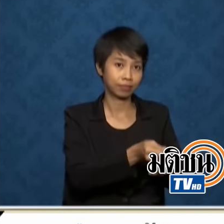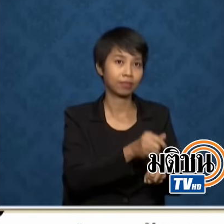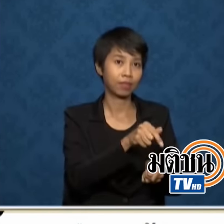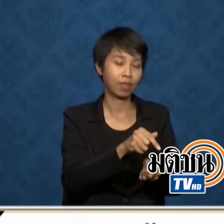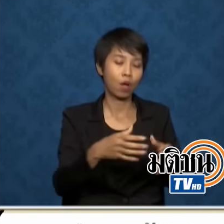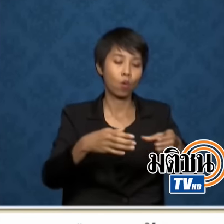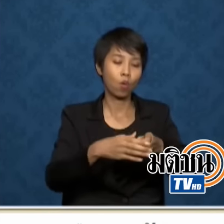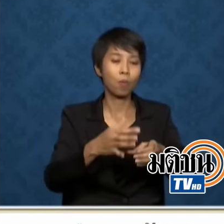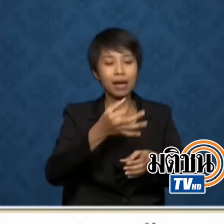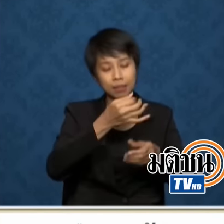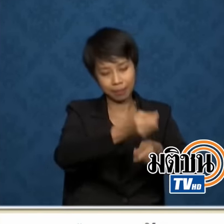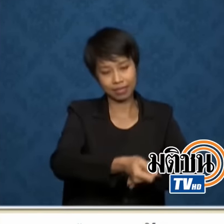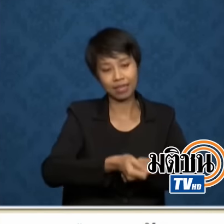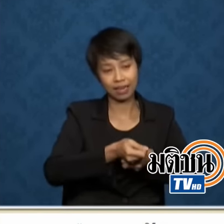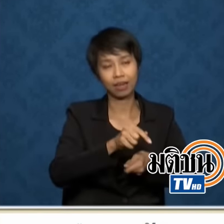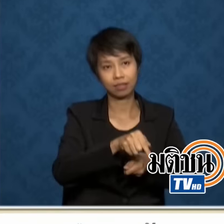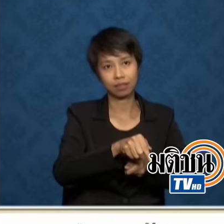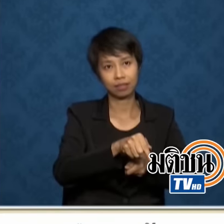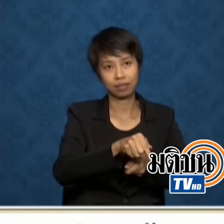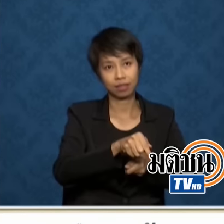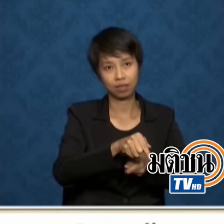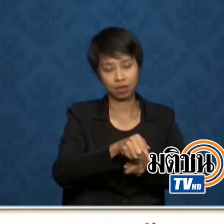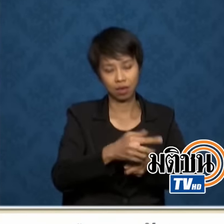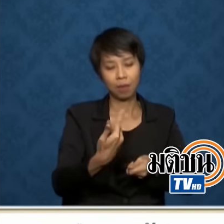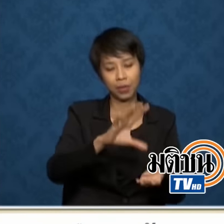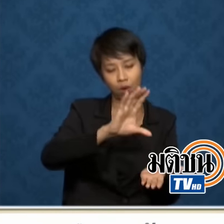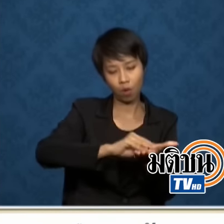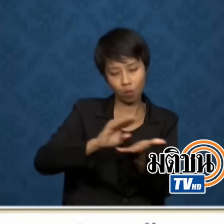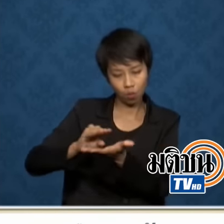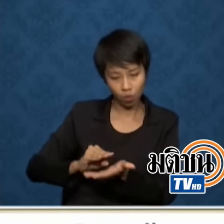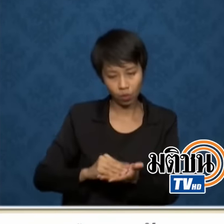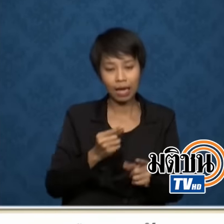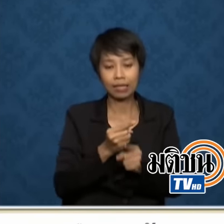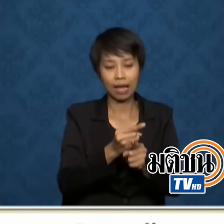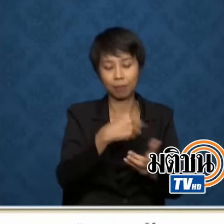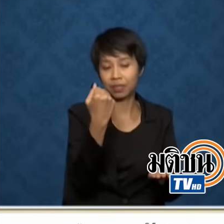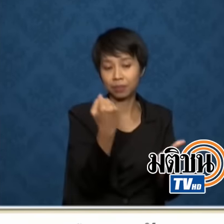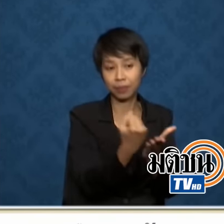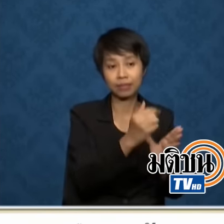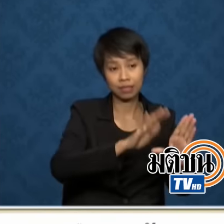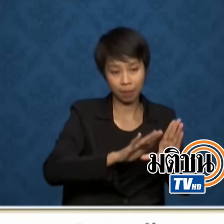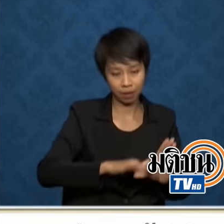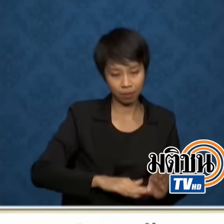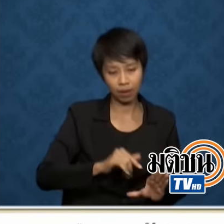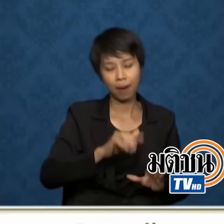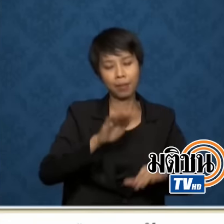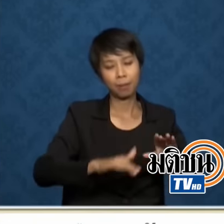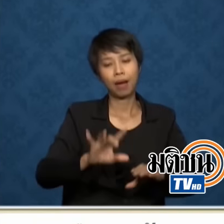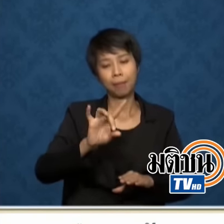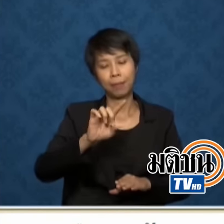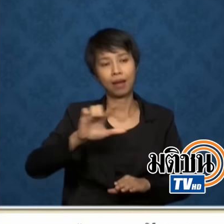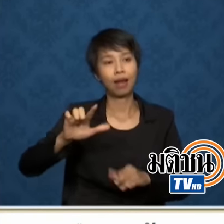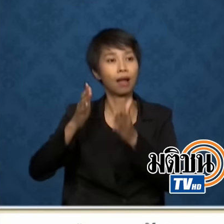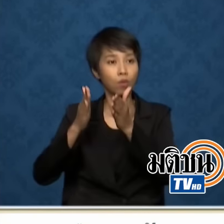กษตรกรมาอยู่บนพื้นฐานของข้อมูลของทะเบียนเกษตรกรซึ่งมีอยู่ประมาณแค่8ล้านคน